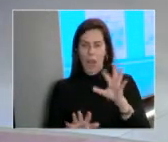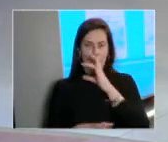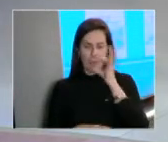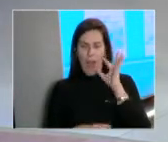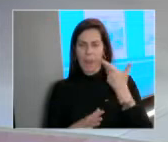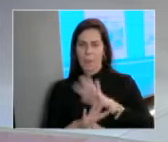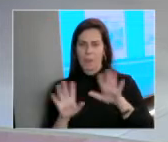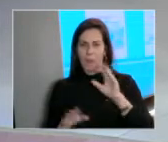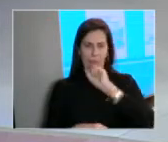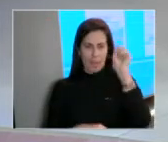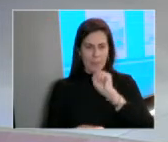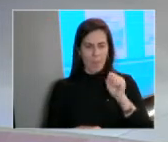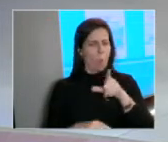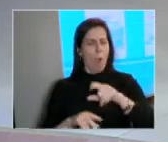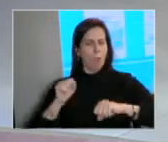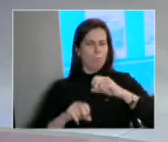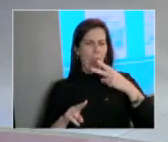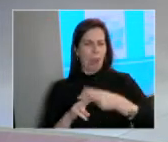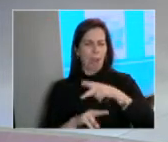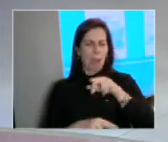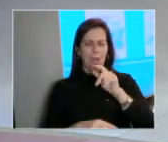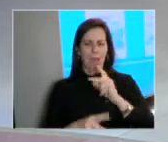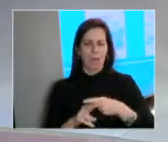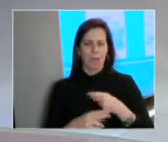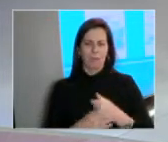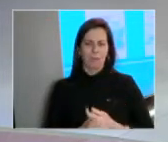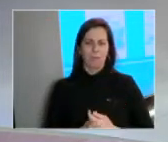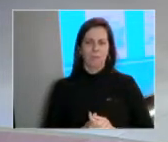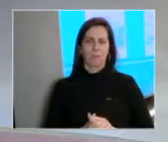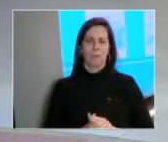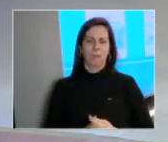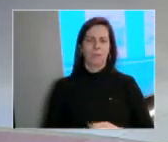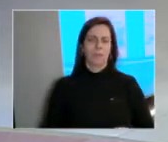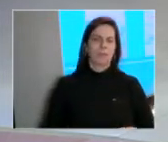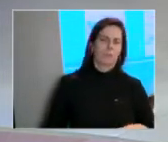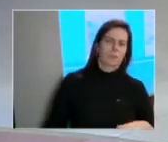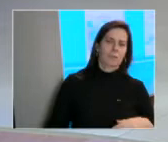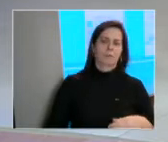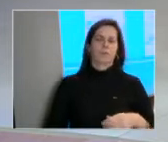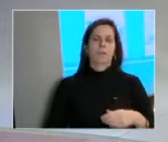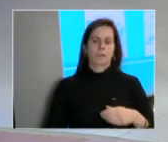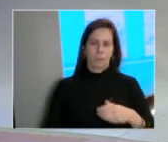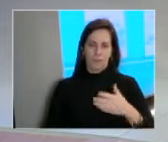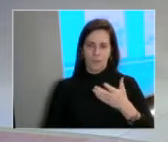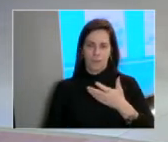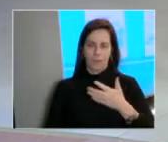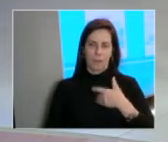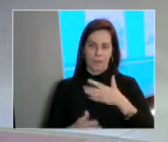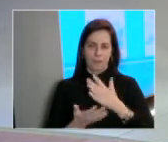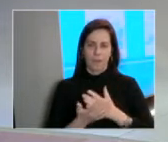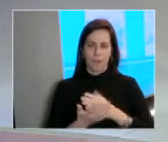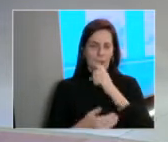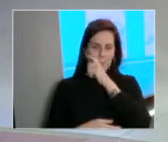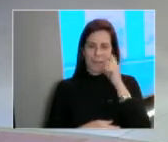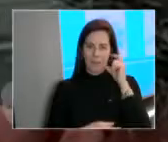או שאתה ממשיך להתנהל ככה גם ברחובות בייג'ין? לא, אני כבר עברתי לגבול של המסכה, היא פשוט